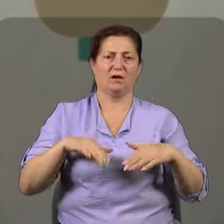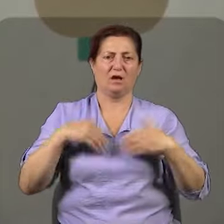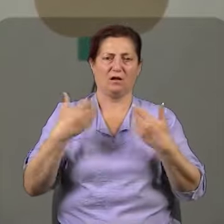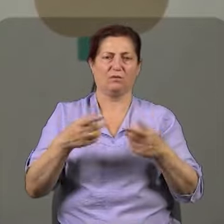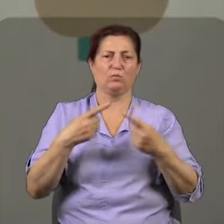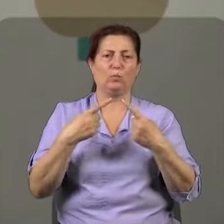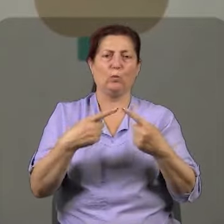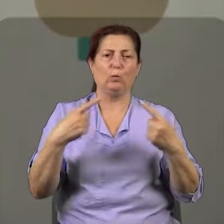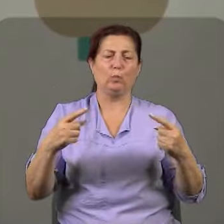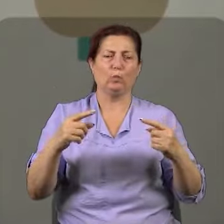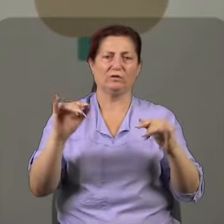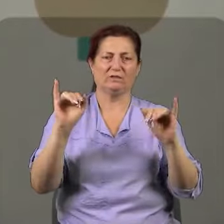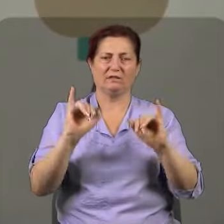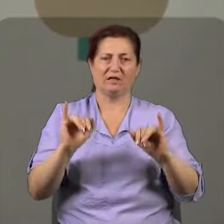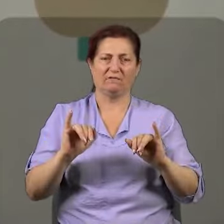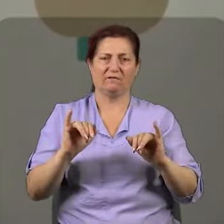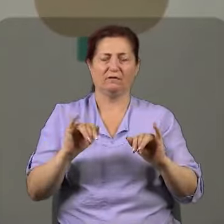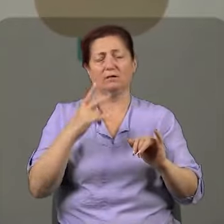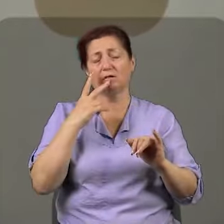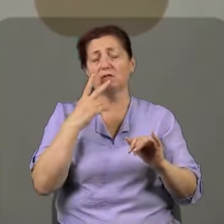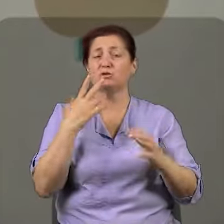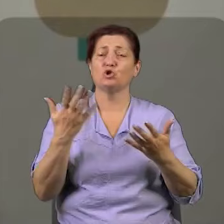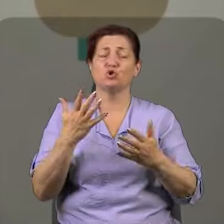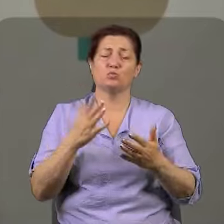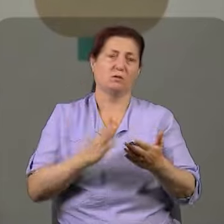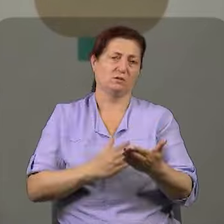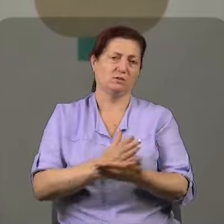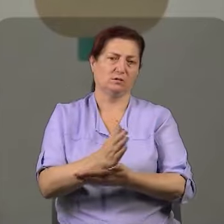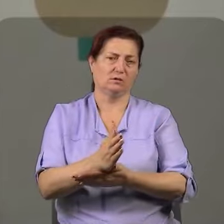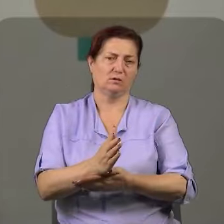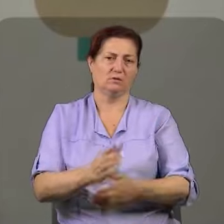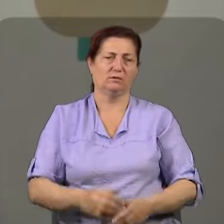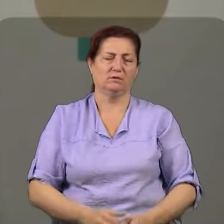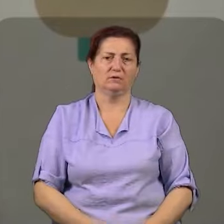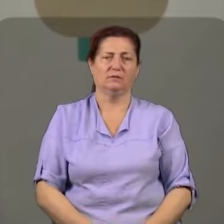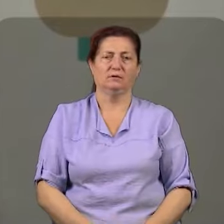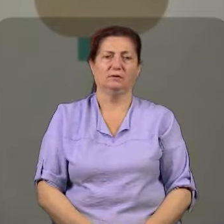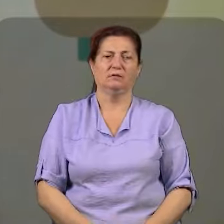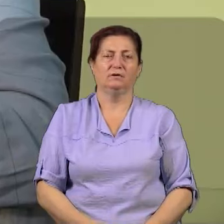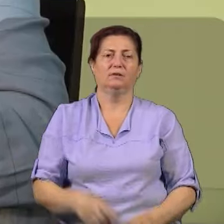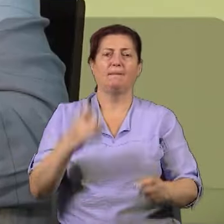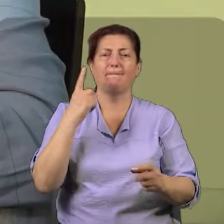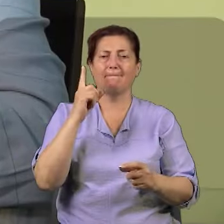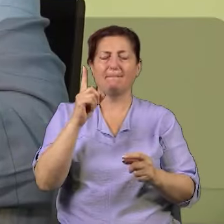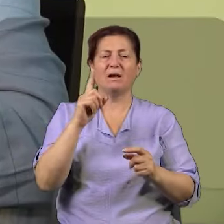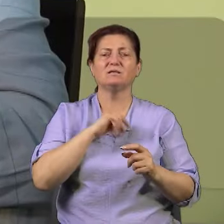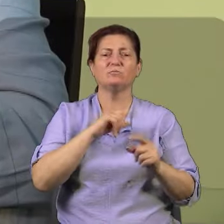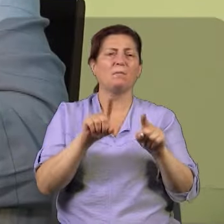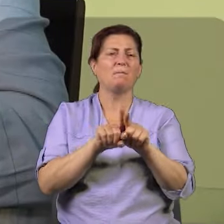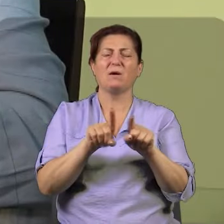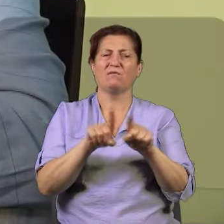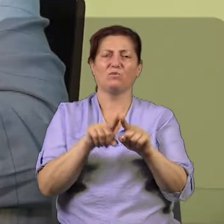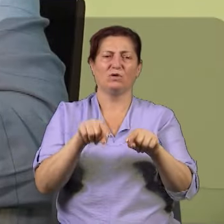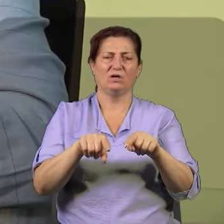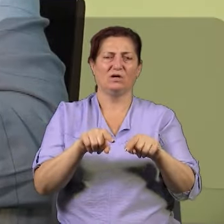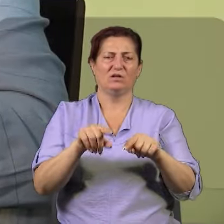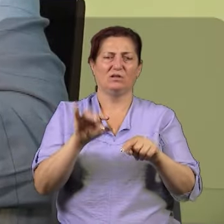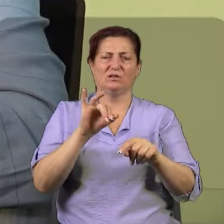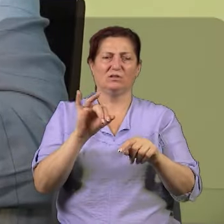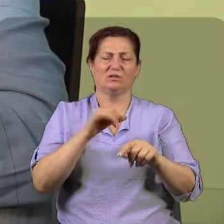արդեն այդ խորհրդին, եւ կտեսնենք ինչպես կգնա, հա։ Բայց մեկա դեռ էս բանին չի գնում, ասենք նույն ռազմավարության